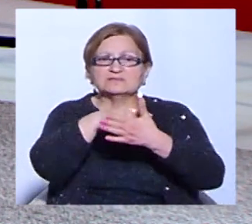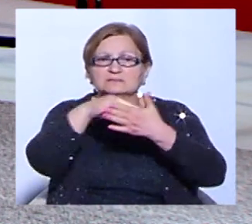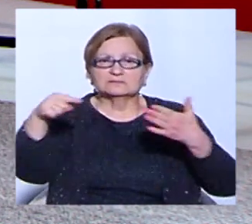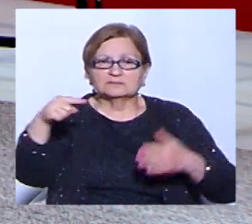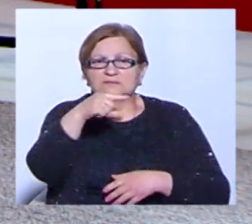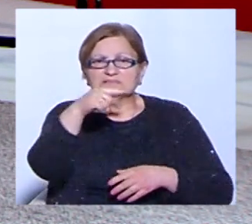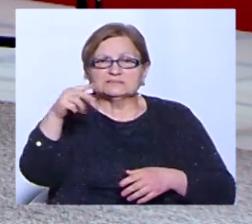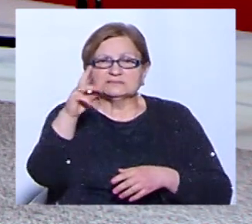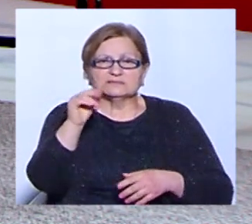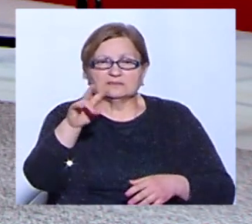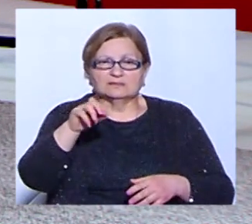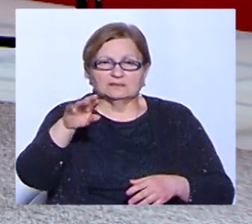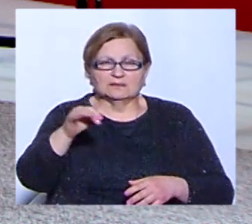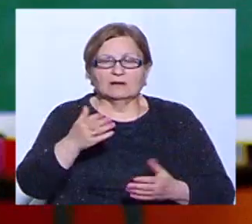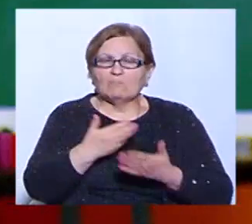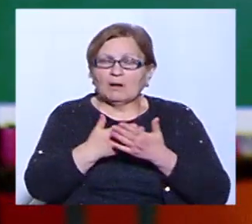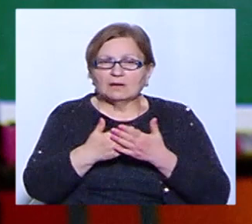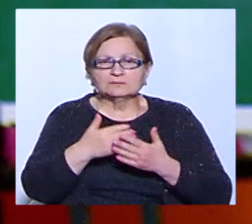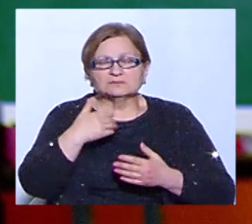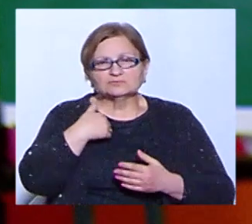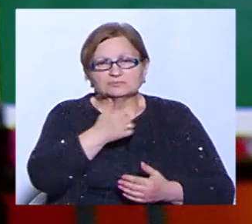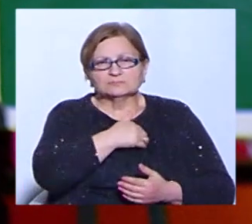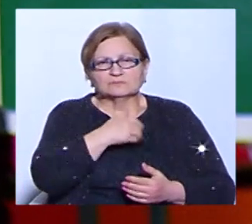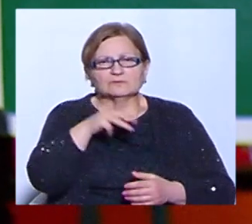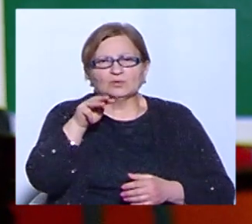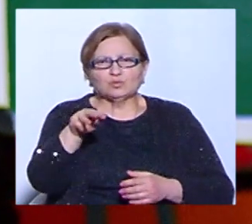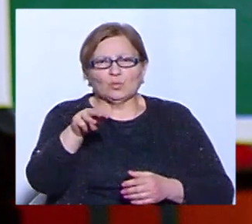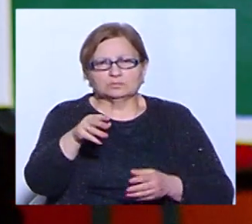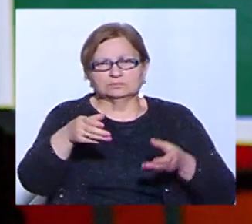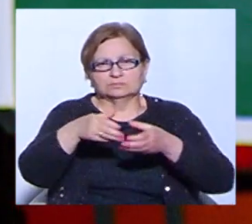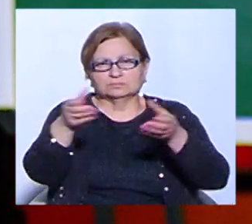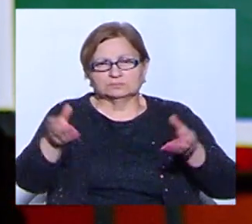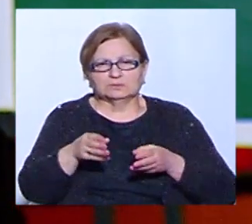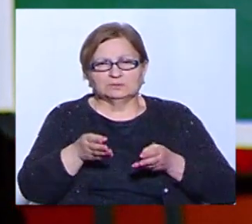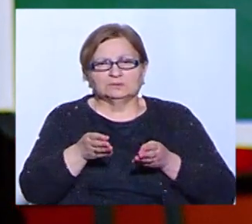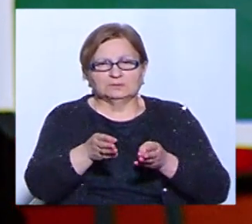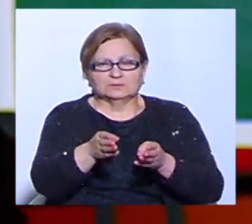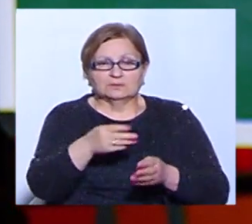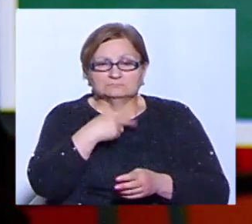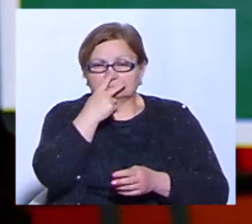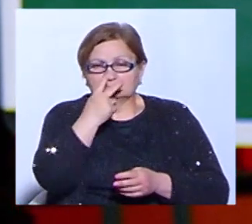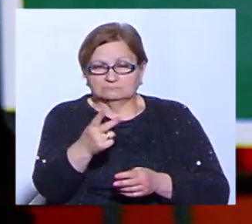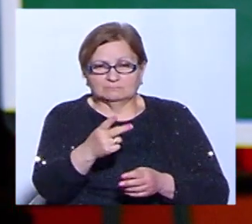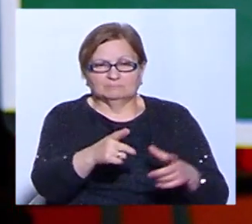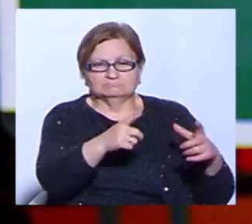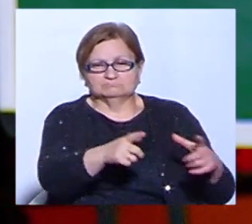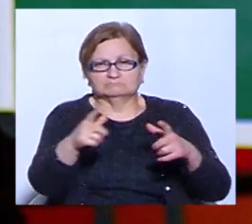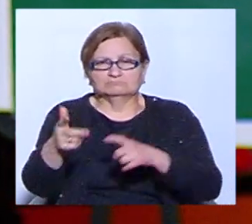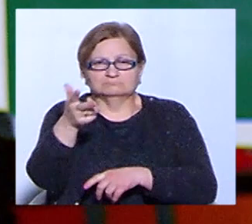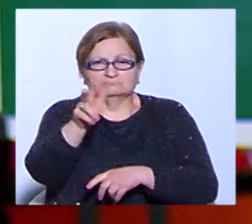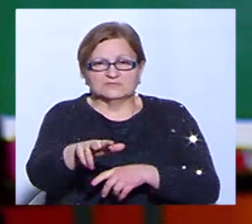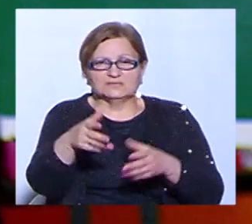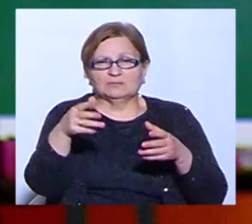ჩვენ, გადავწყვიტეთ გამოვაცხოთ ტორტი. და ხედავთ რომ არის 3 ცალი მთელი ტორტი. ნატურალურ რიცხვებს ვიყენებთ